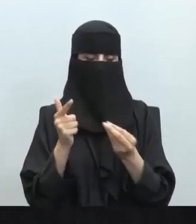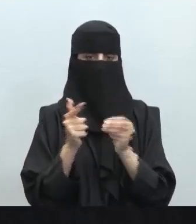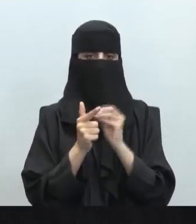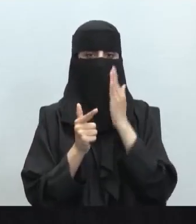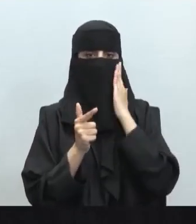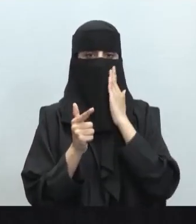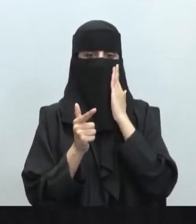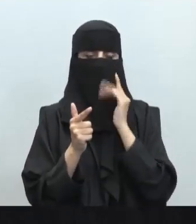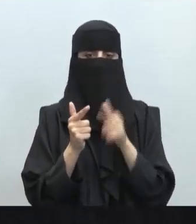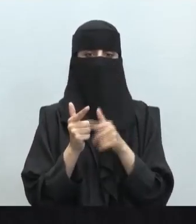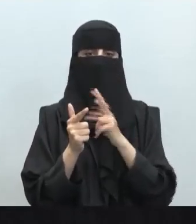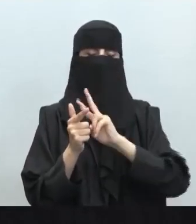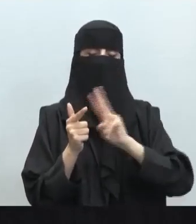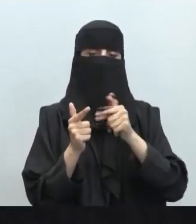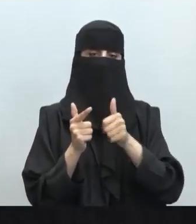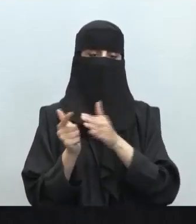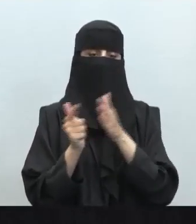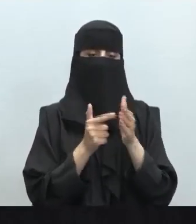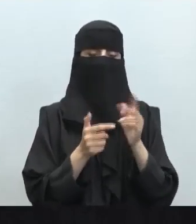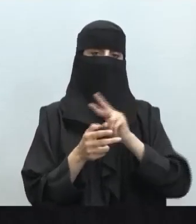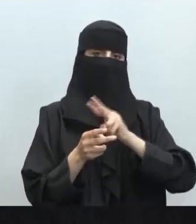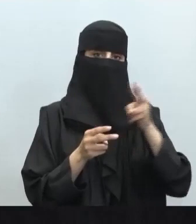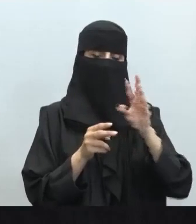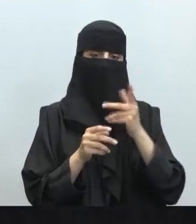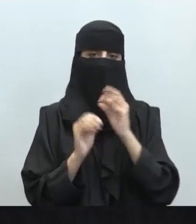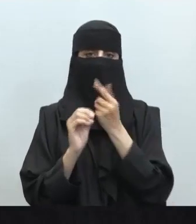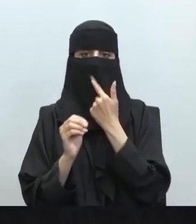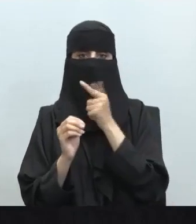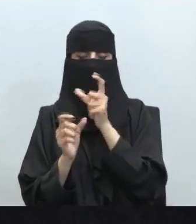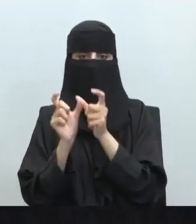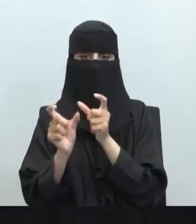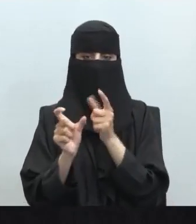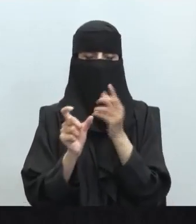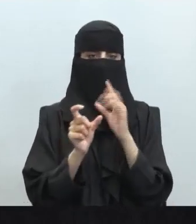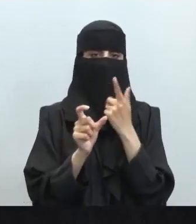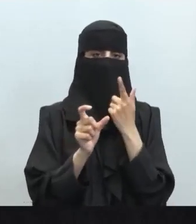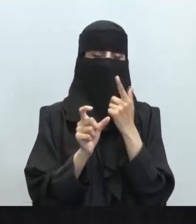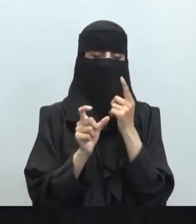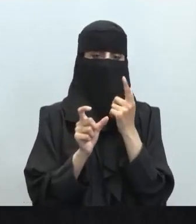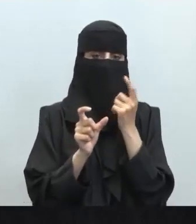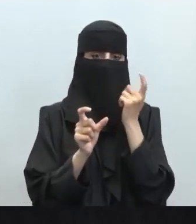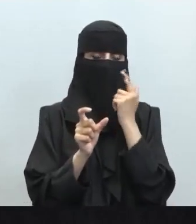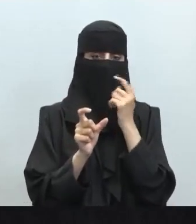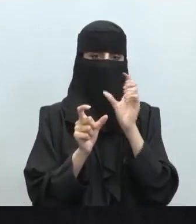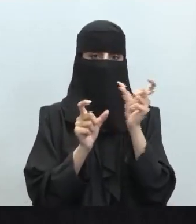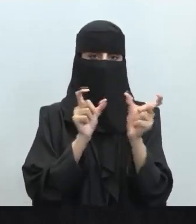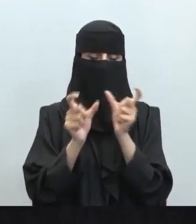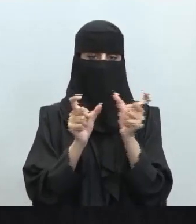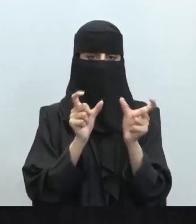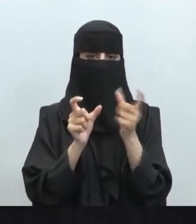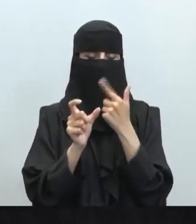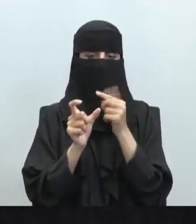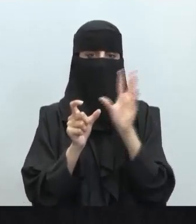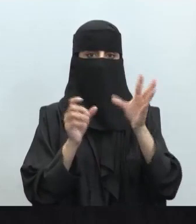المشتركه ظهرت كريات الدم الطبيعيه عفوا كريات الدم الحمراء الطبيعيه كذلك كريات الدم المنجليه لذلك